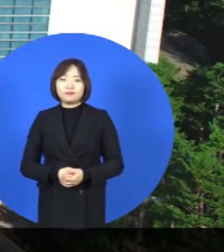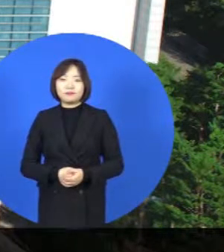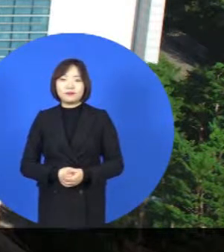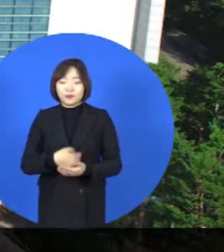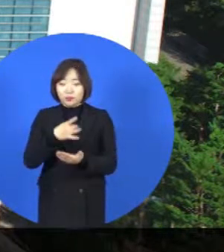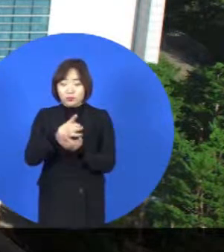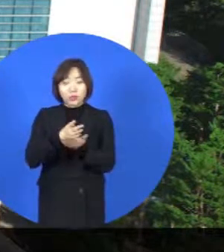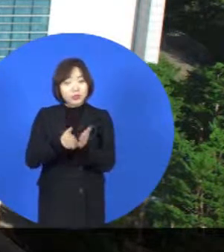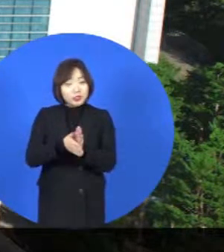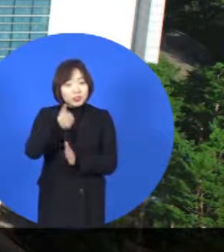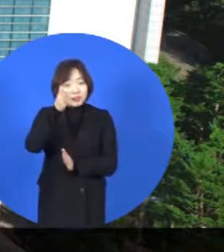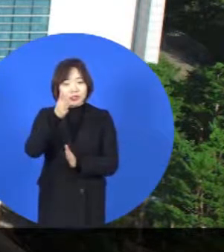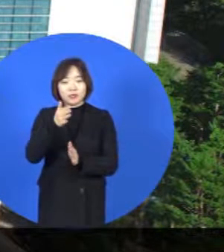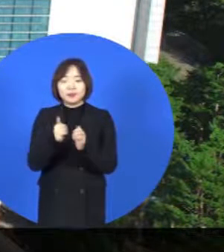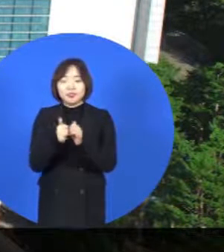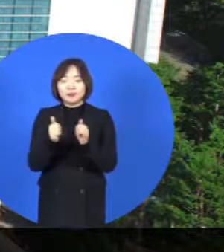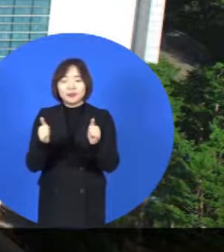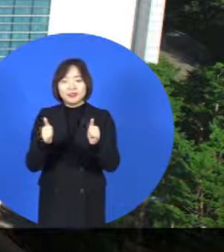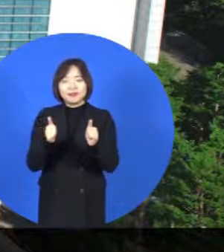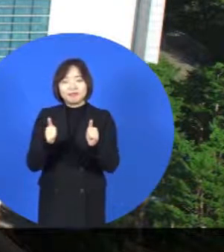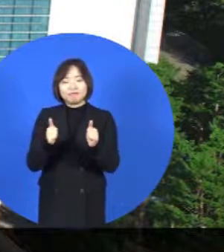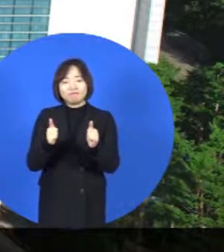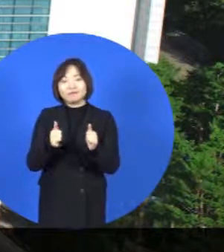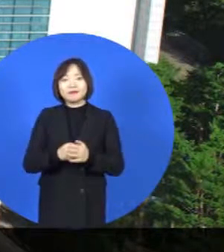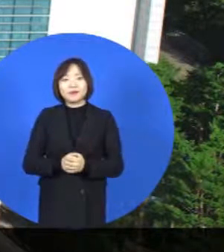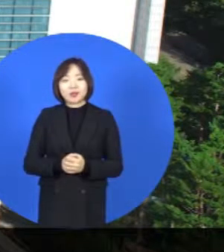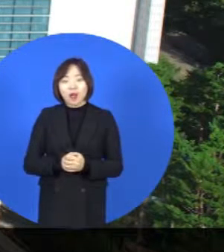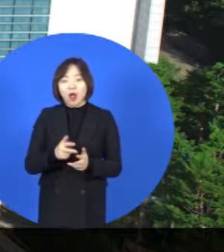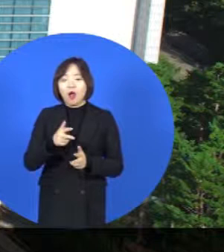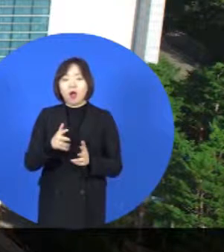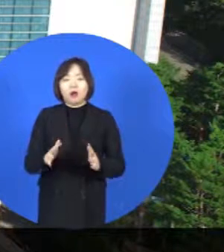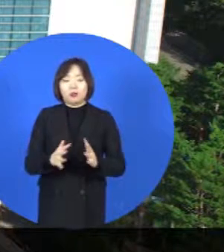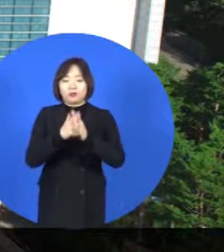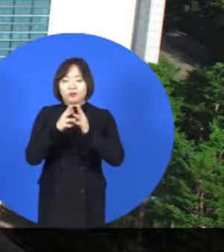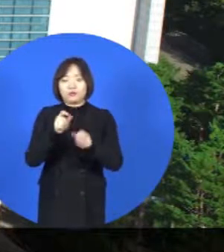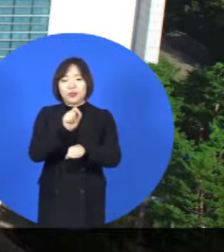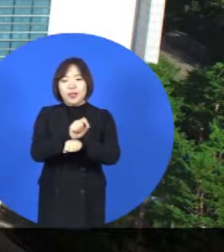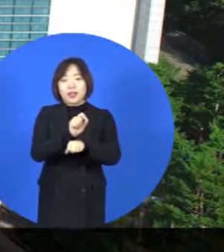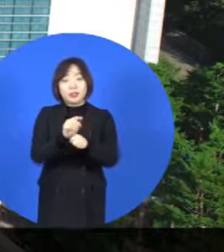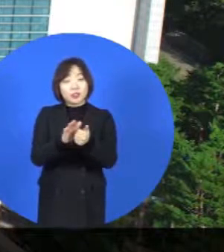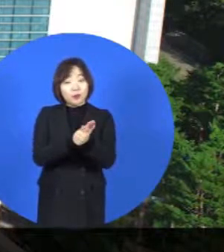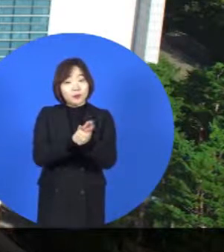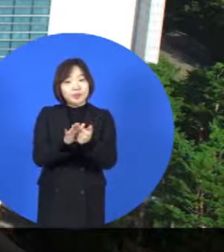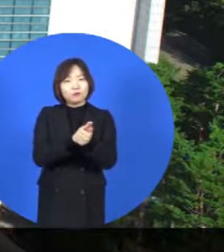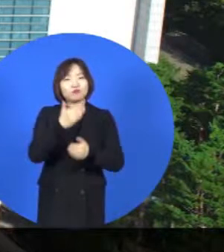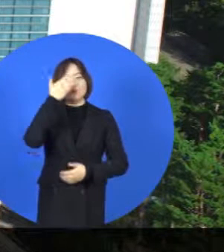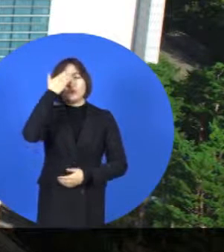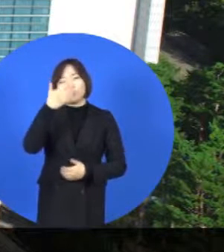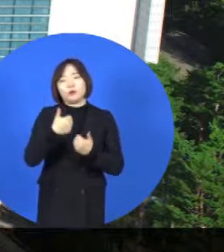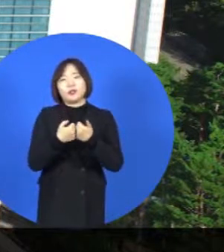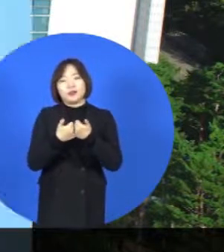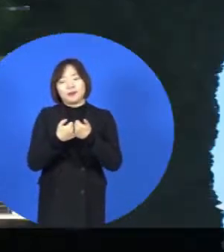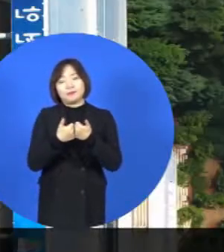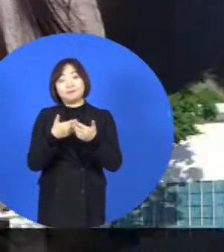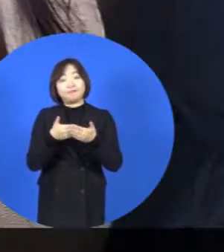천안시에서 시민에게 다가서는 건축행정서비스의 일환으로 건축민원 무료상담실을 운영합니다.